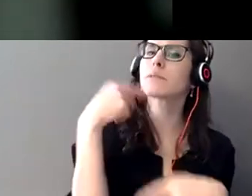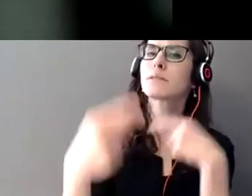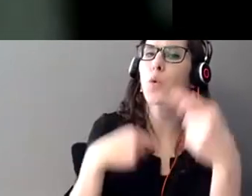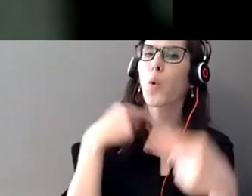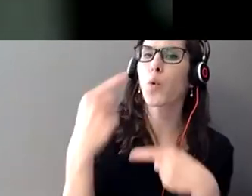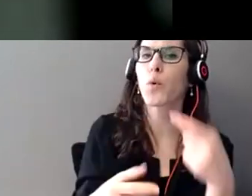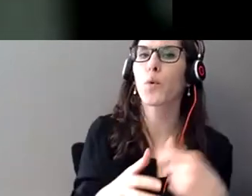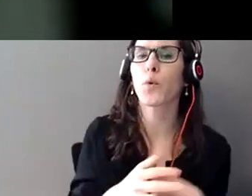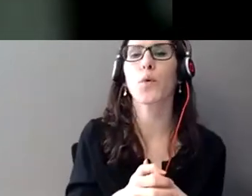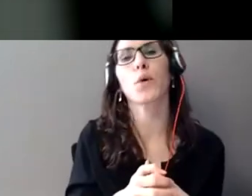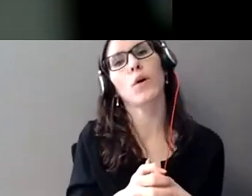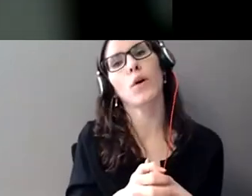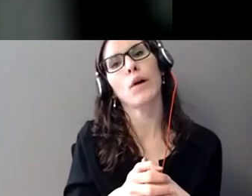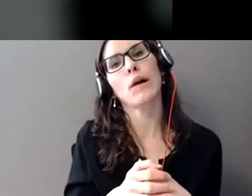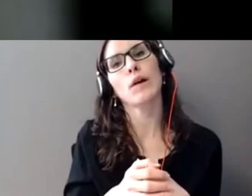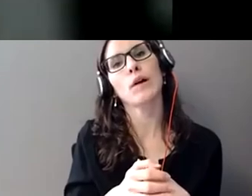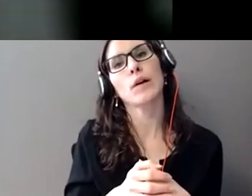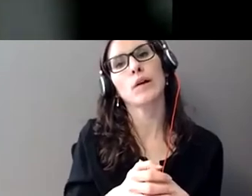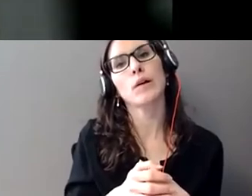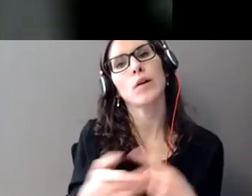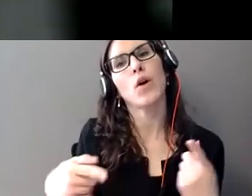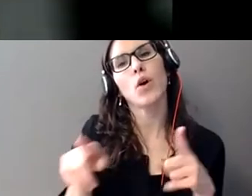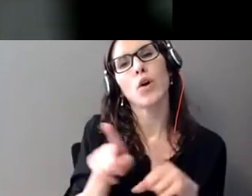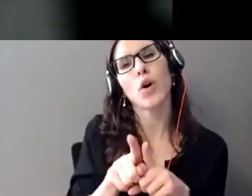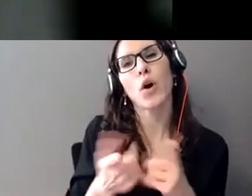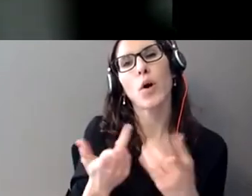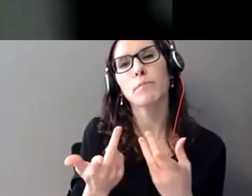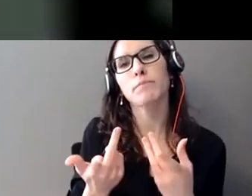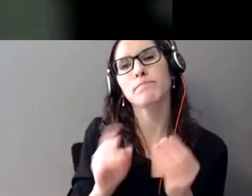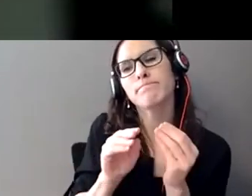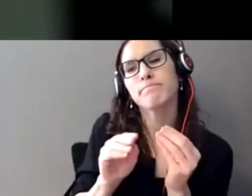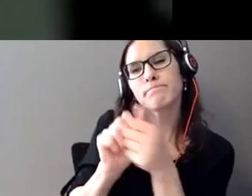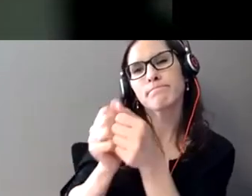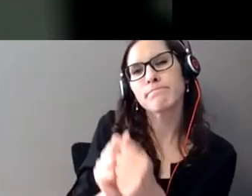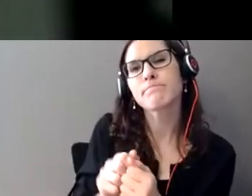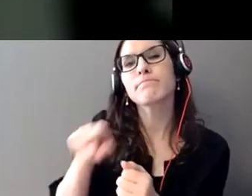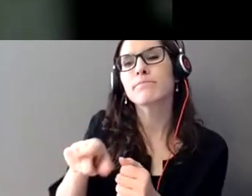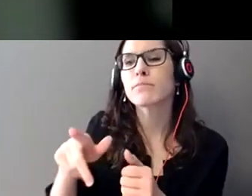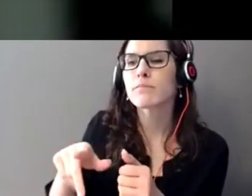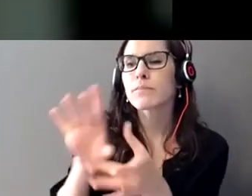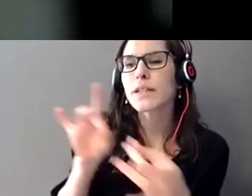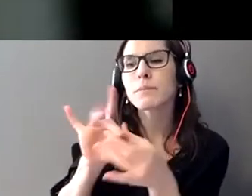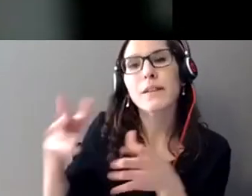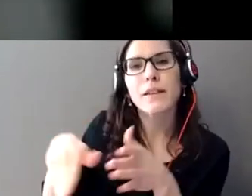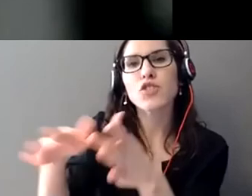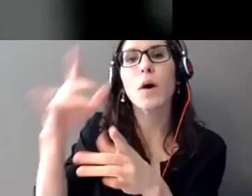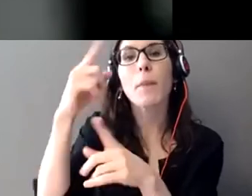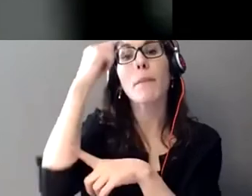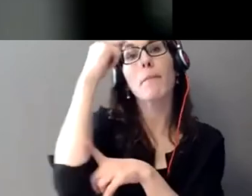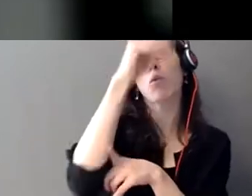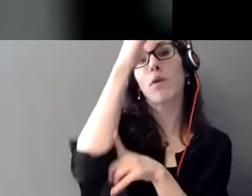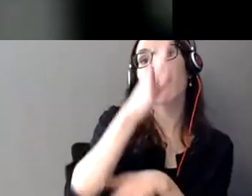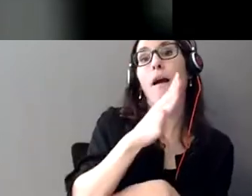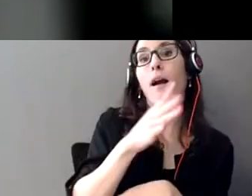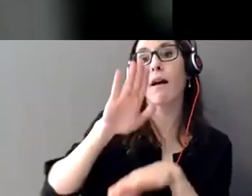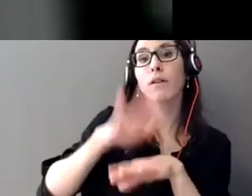mettre à jour ces trajectoires scolaires, ces trajectoires pour les parents de la scolarisation de leurs enfants. Est-ce que